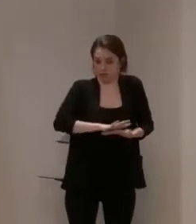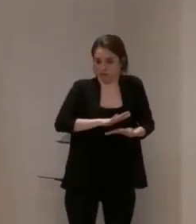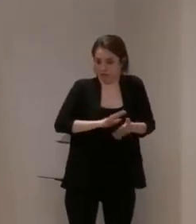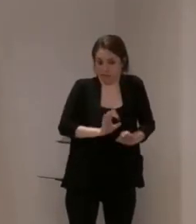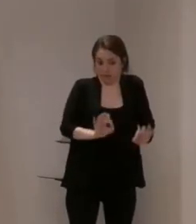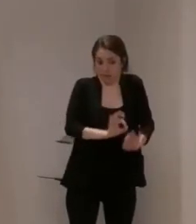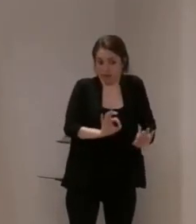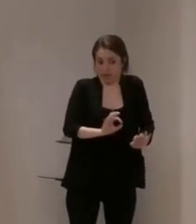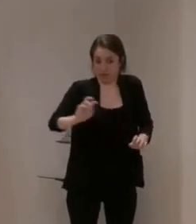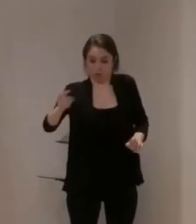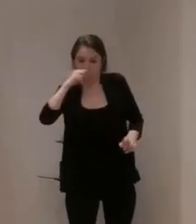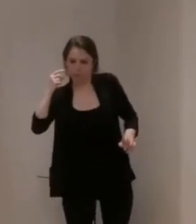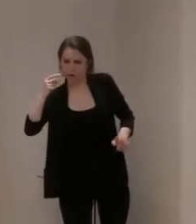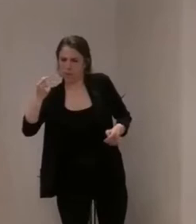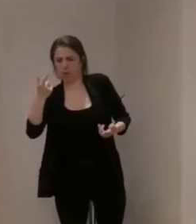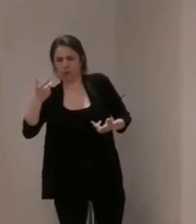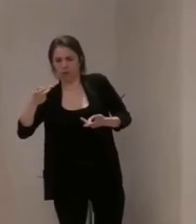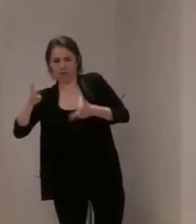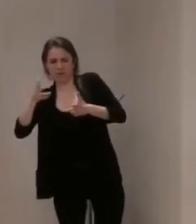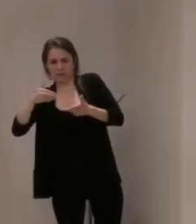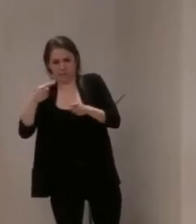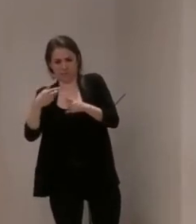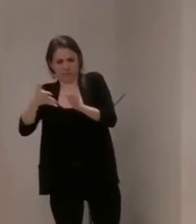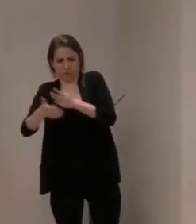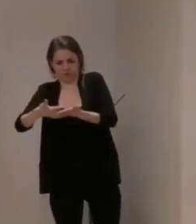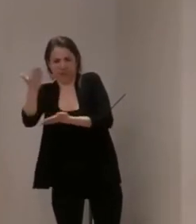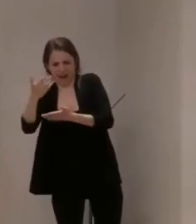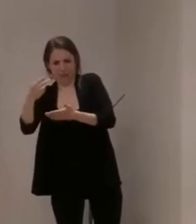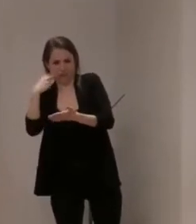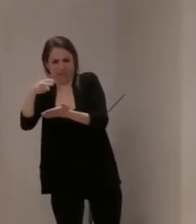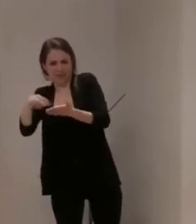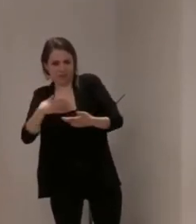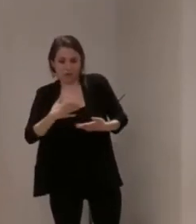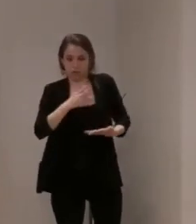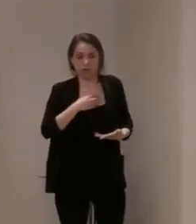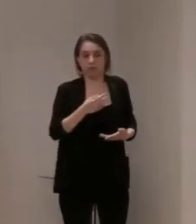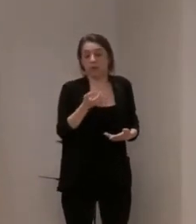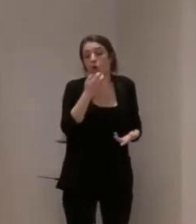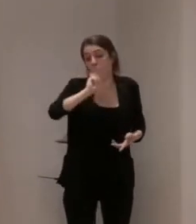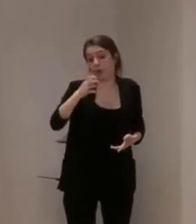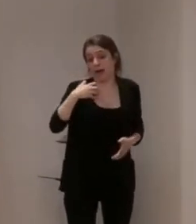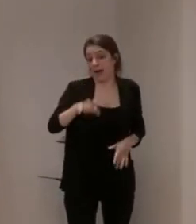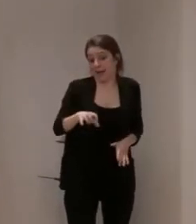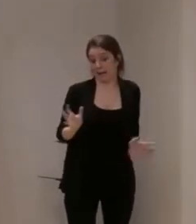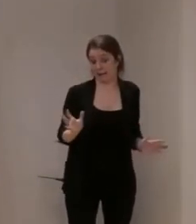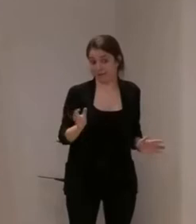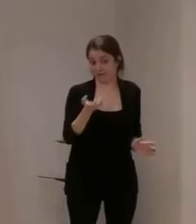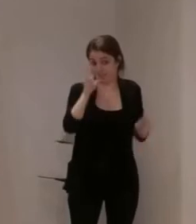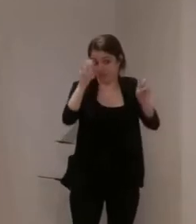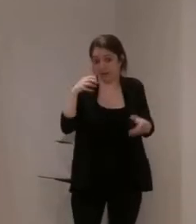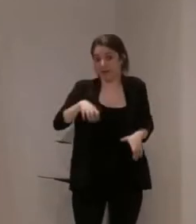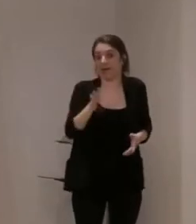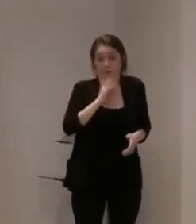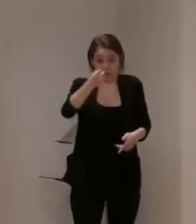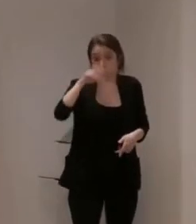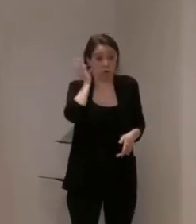les dones. Què més hi havia? La regla. Les dones tenim la regla, però